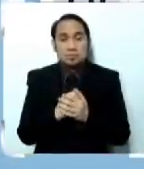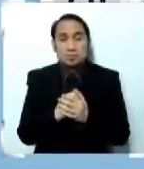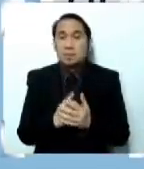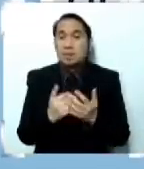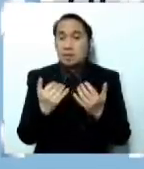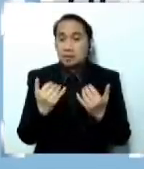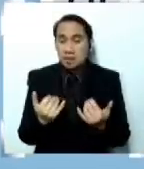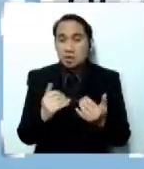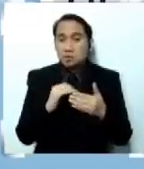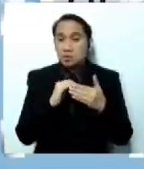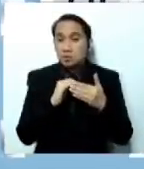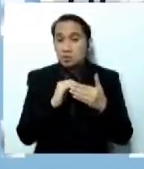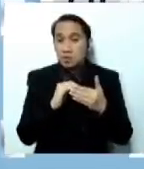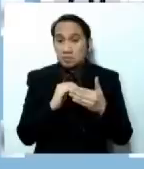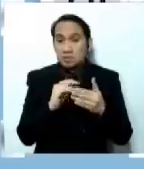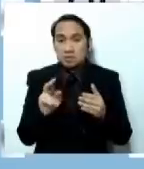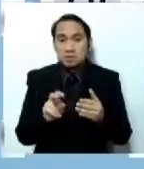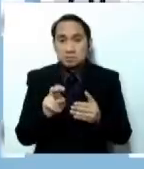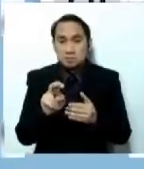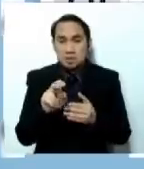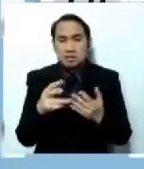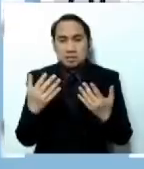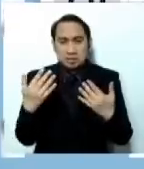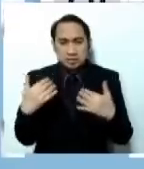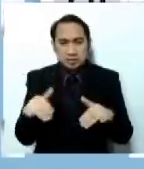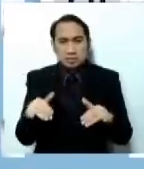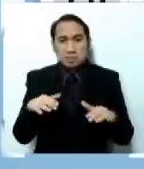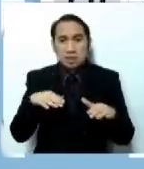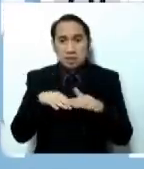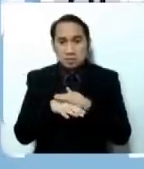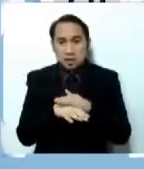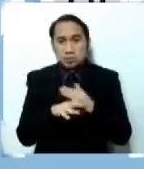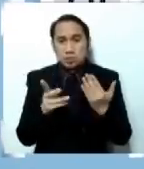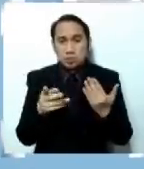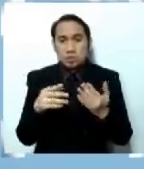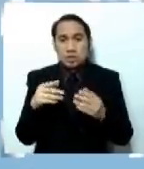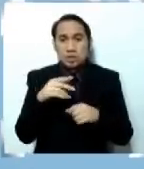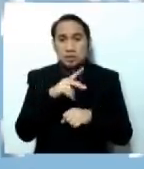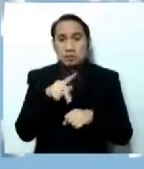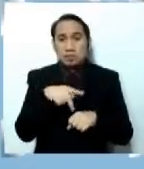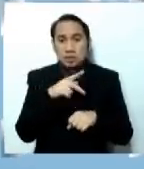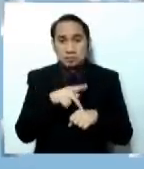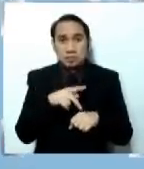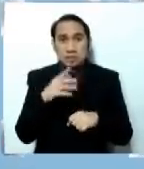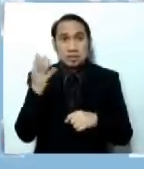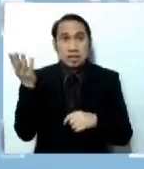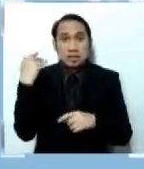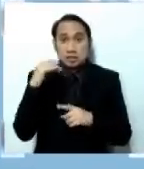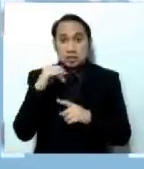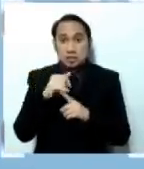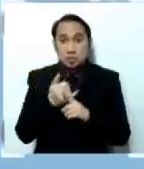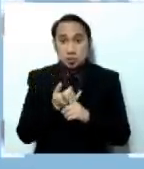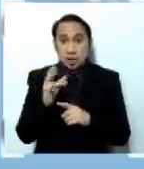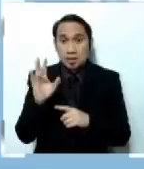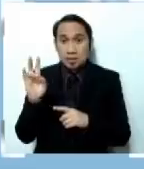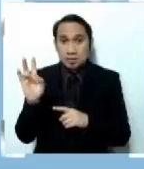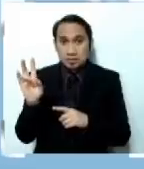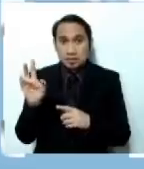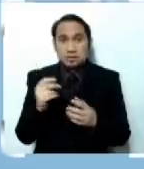ban, nakapasok pa rin sa bansa ang UK variant noong January 7 na kinumpirma ng DOH noong January